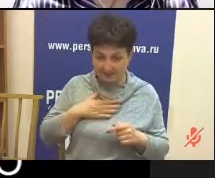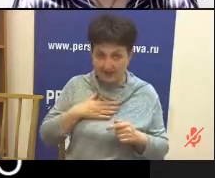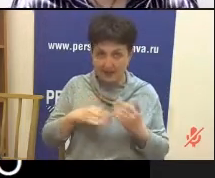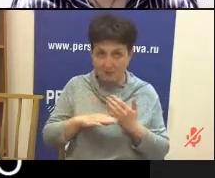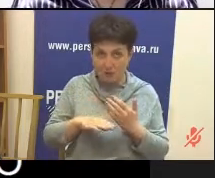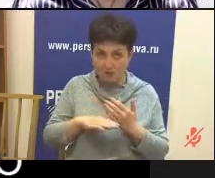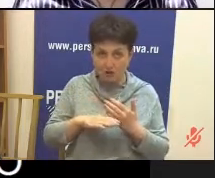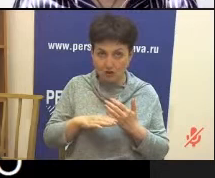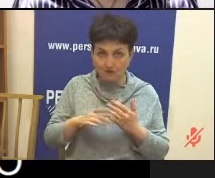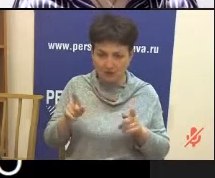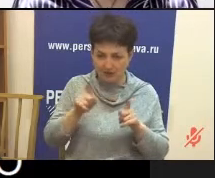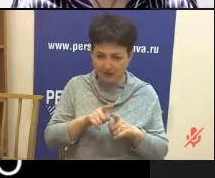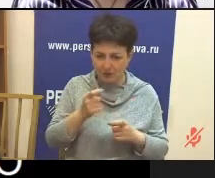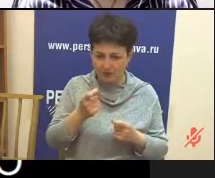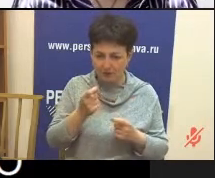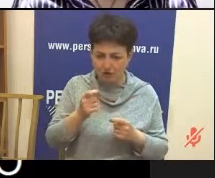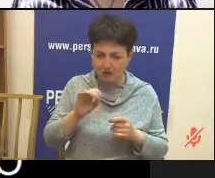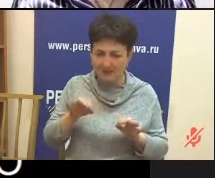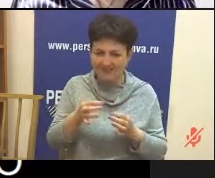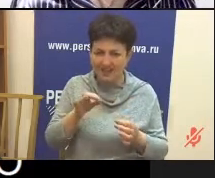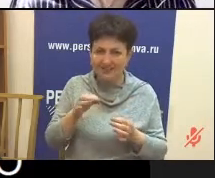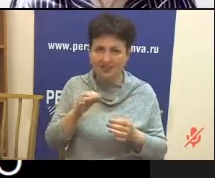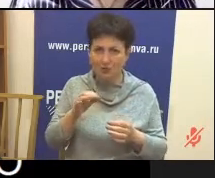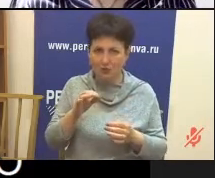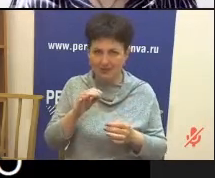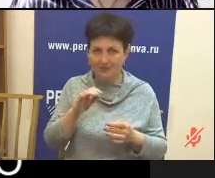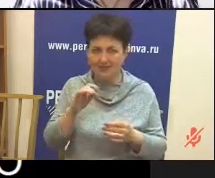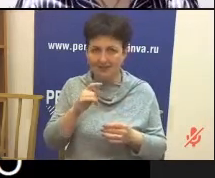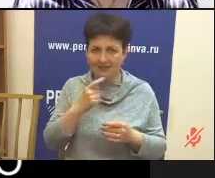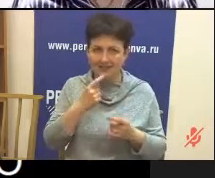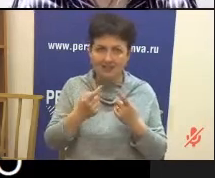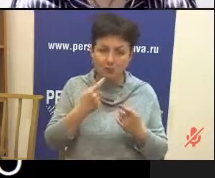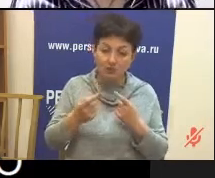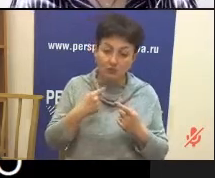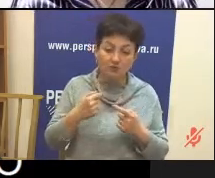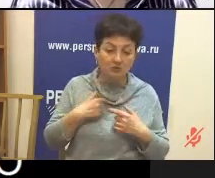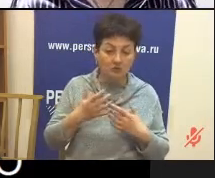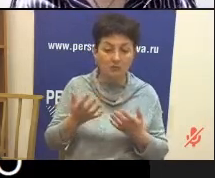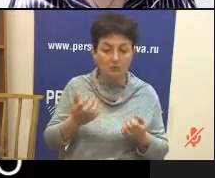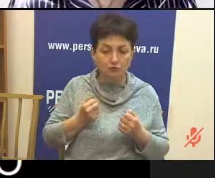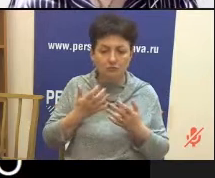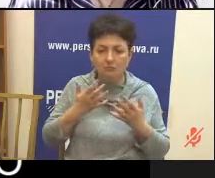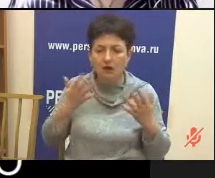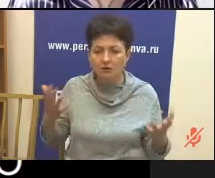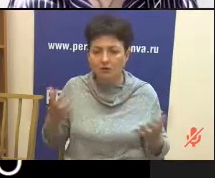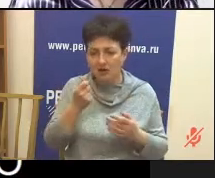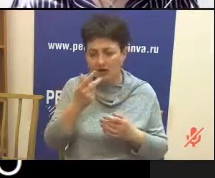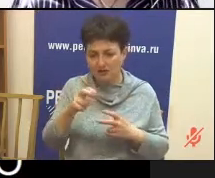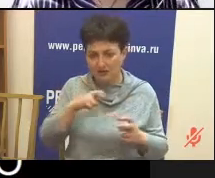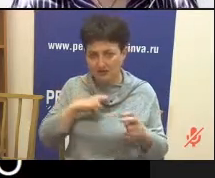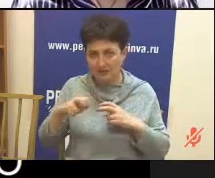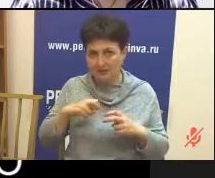как мы сделали ее вот в этот раз с моей помощью, вот такой немножечко провокационной, дискуссионной,